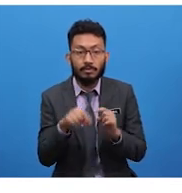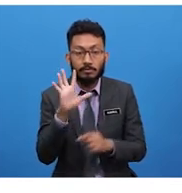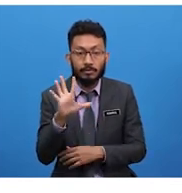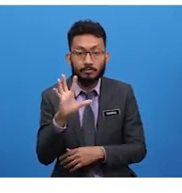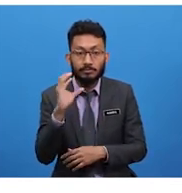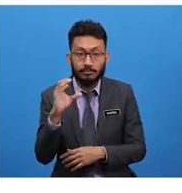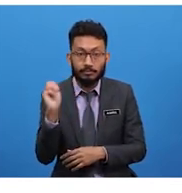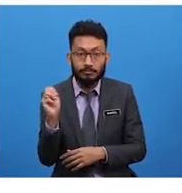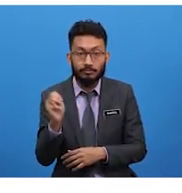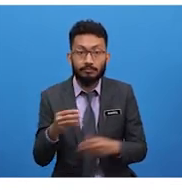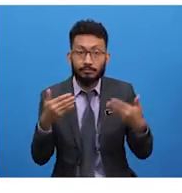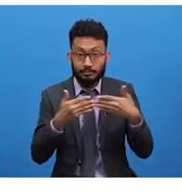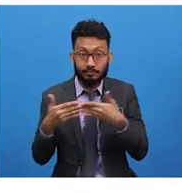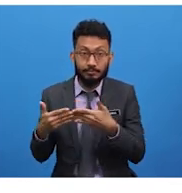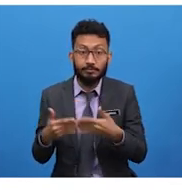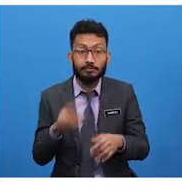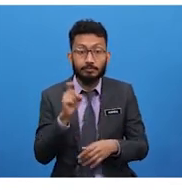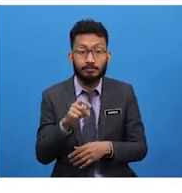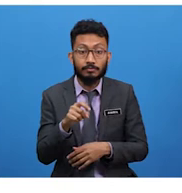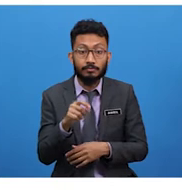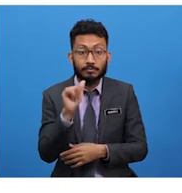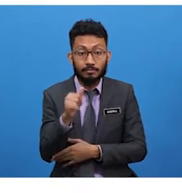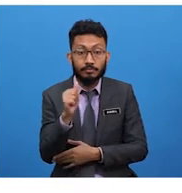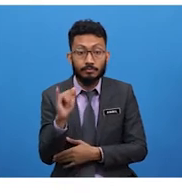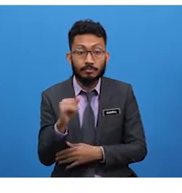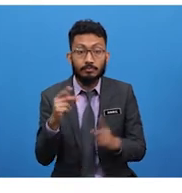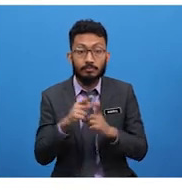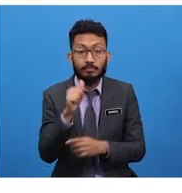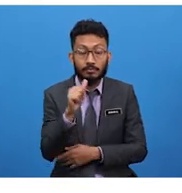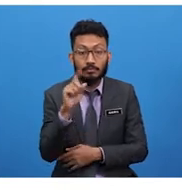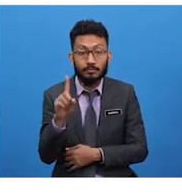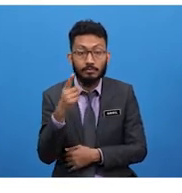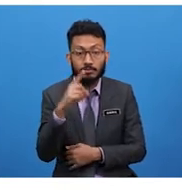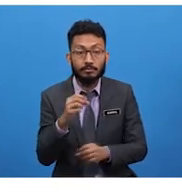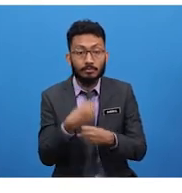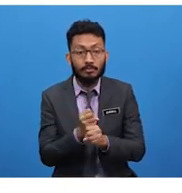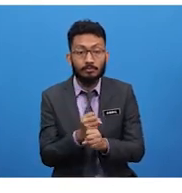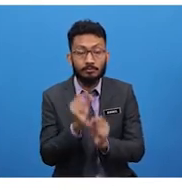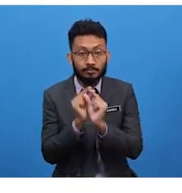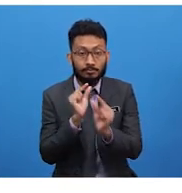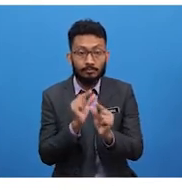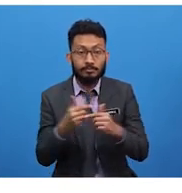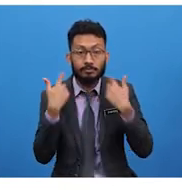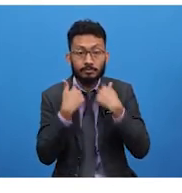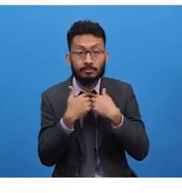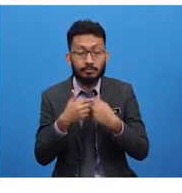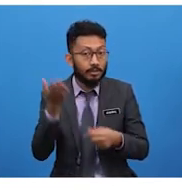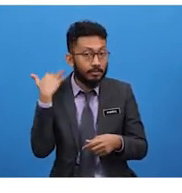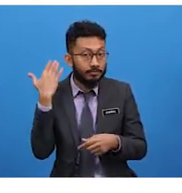cm. Sambungkan titik I ke titik A1 untuk membentuk garis leher